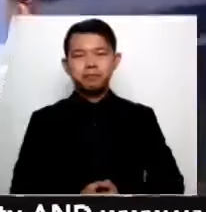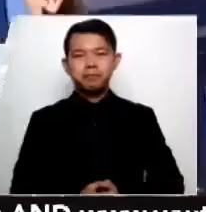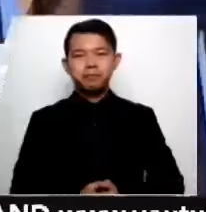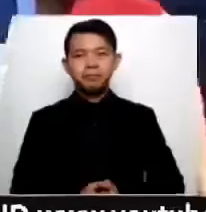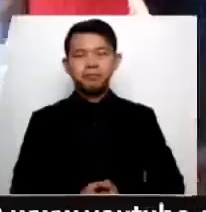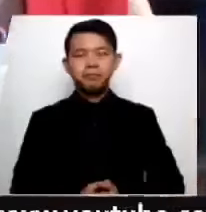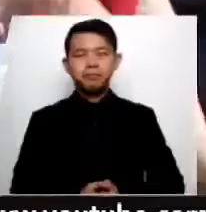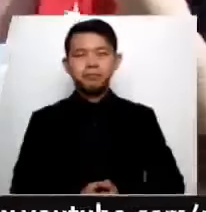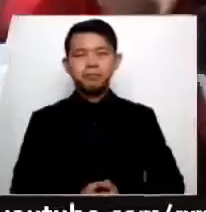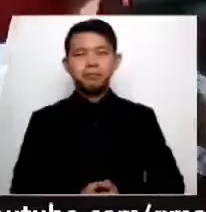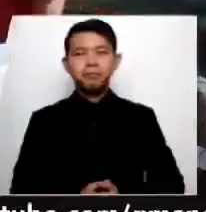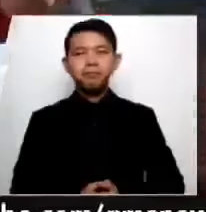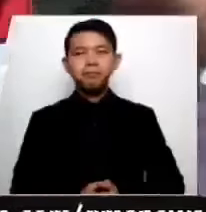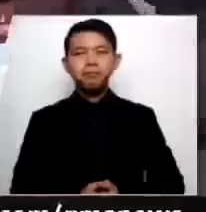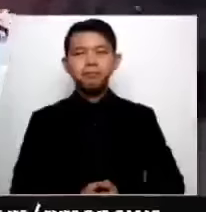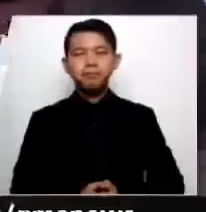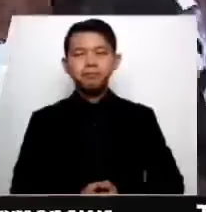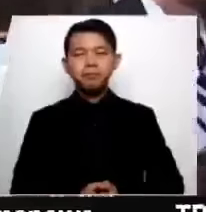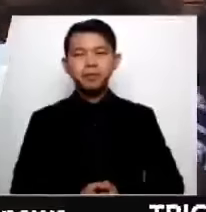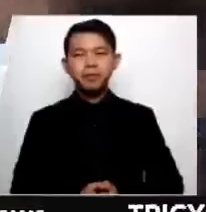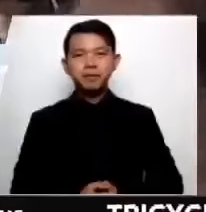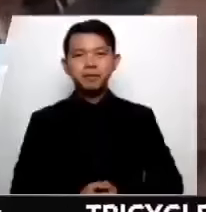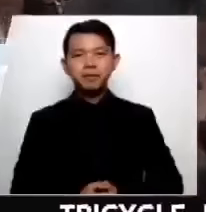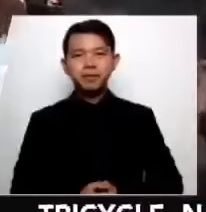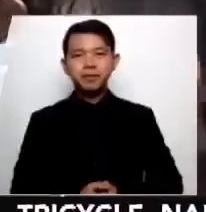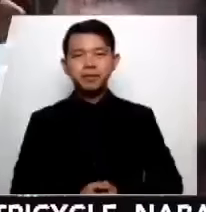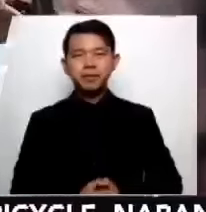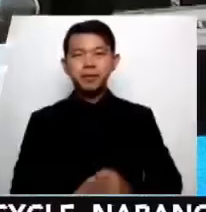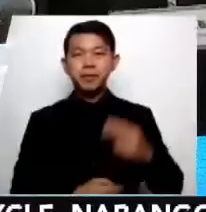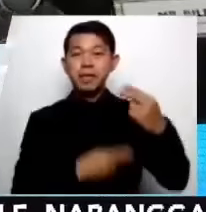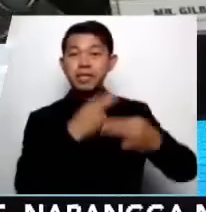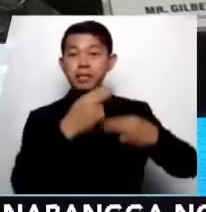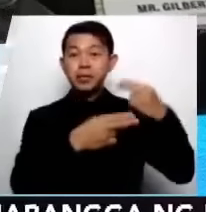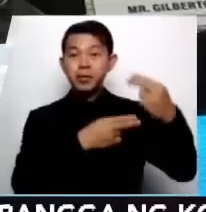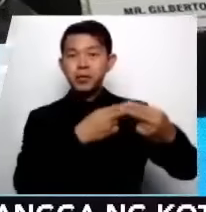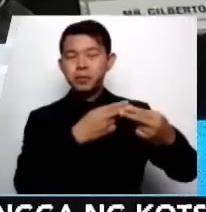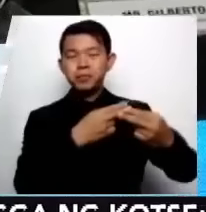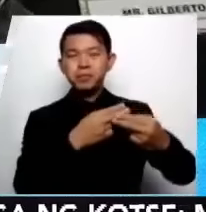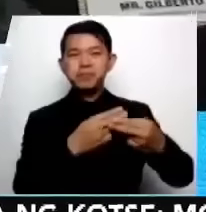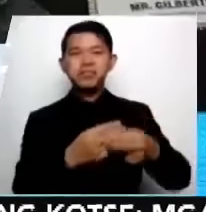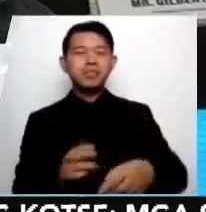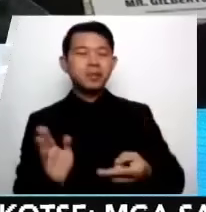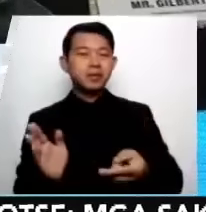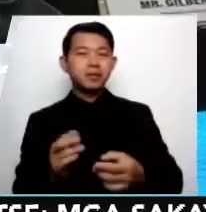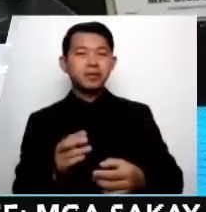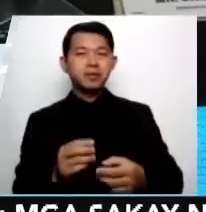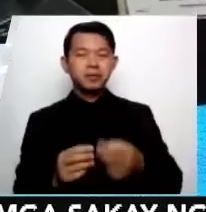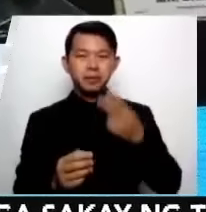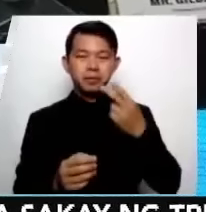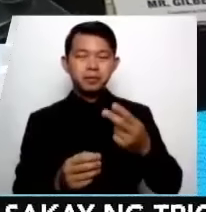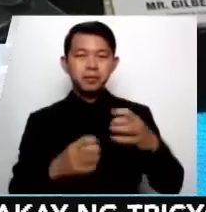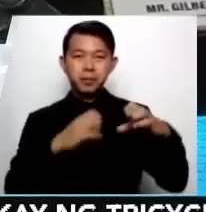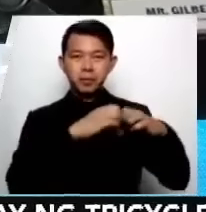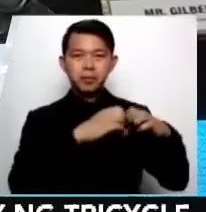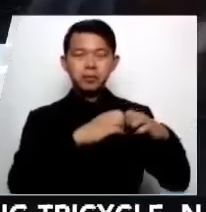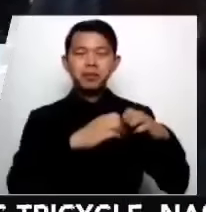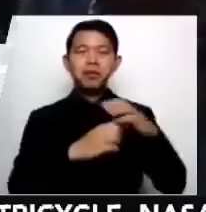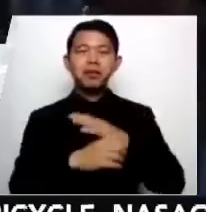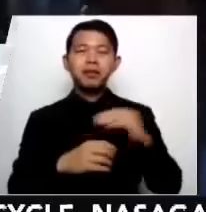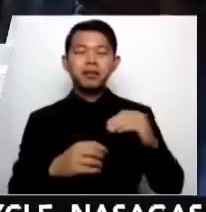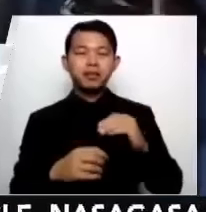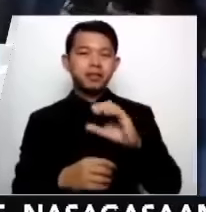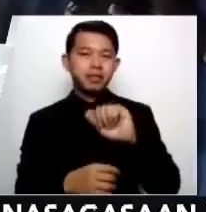Isa na namang historic milestone on Philippine television ang nasaksihan sa pagitan ng Kapuso at Kapamilya Network sa grand contract signing